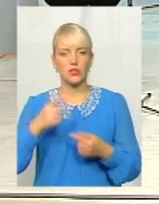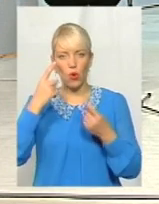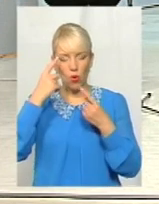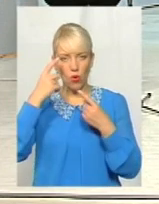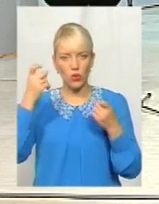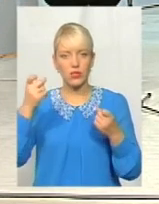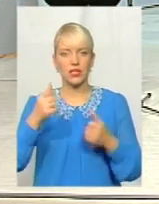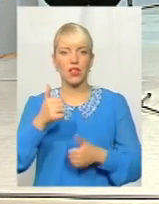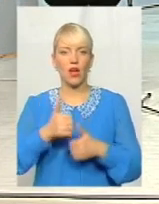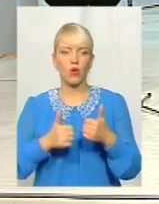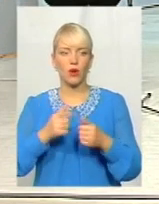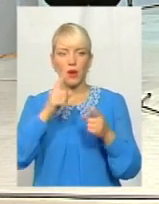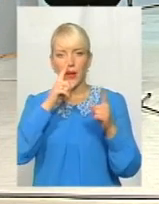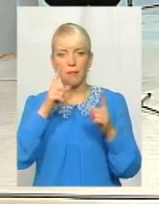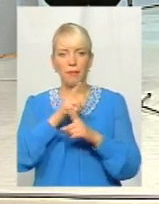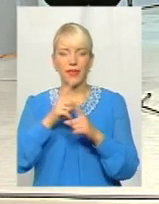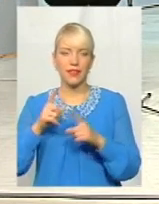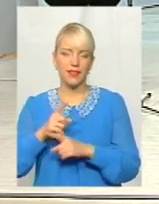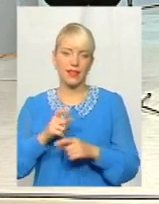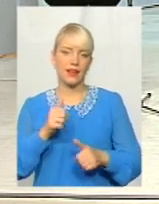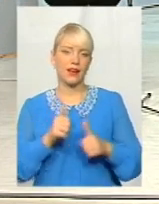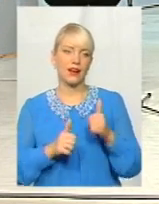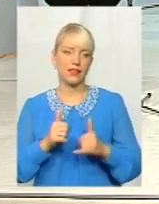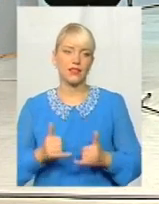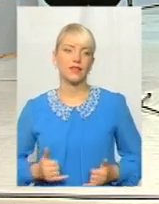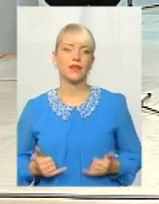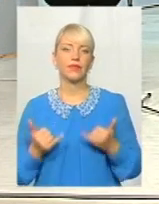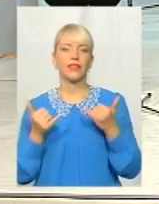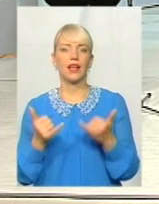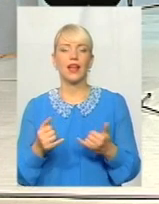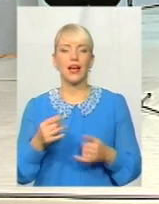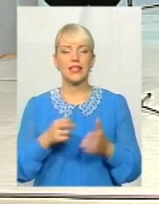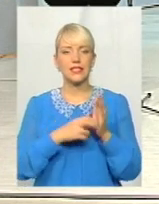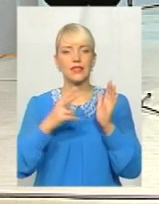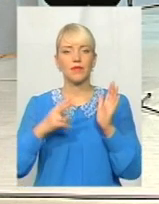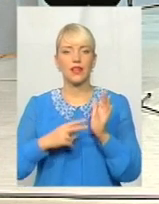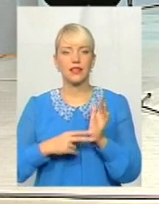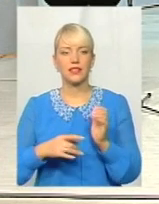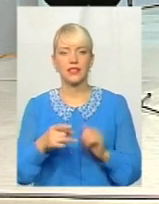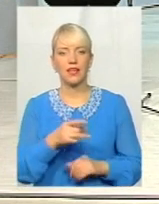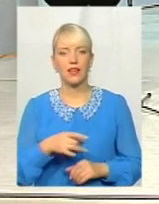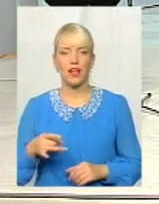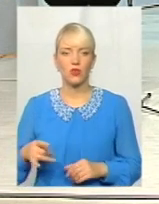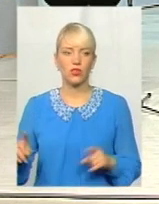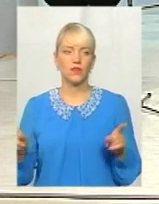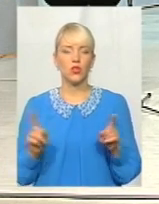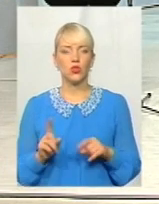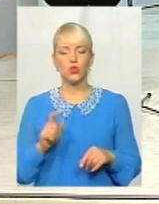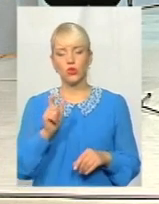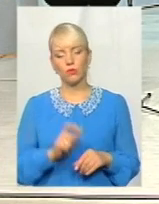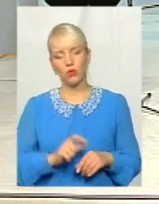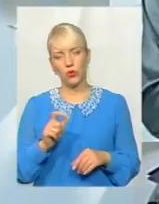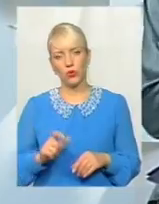конкурс міні-грантів для 17 районів, аби люди самі